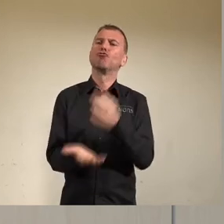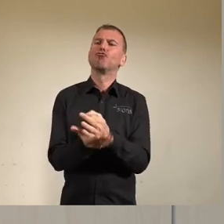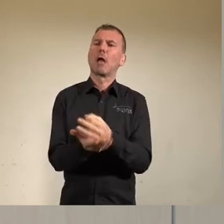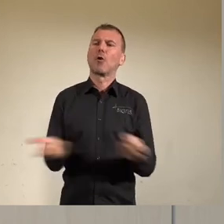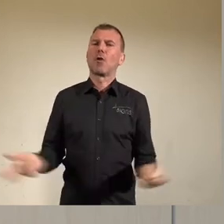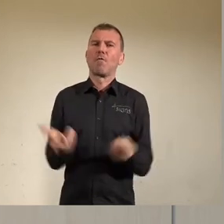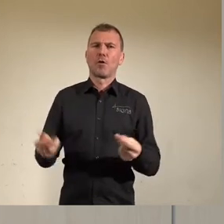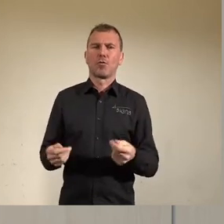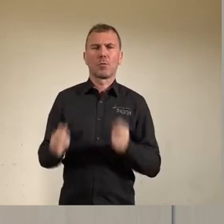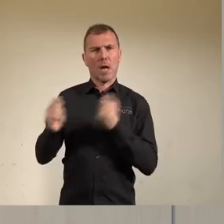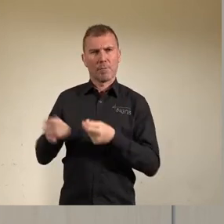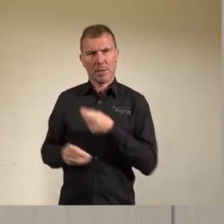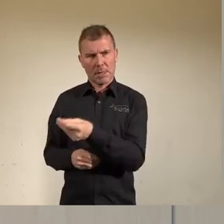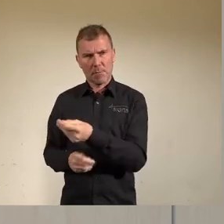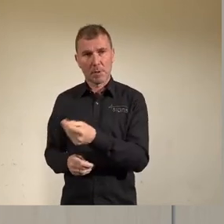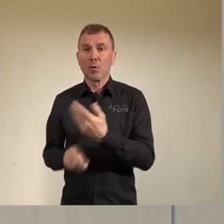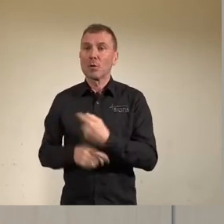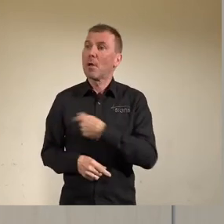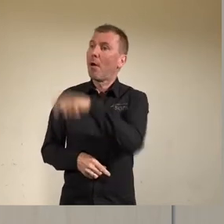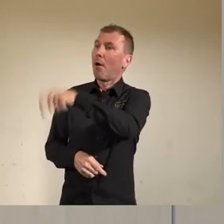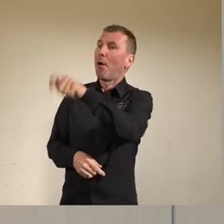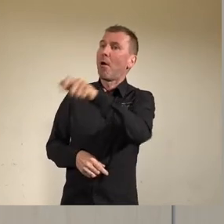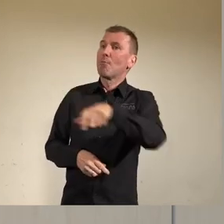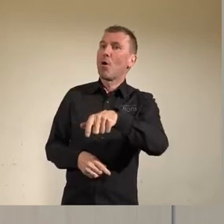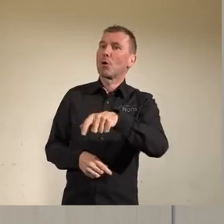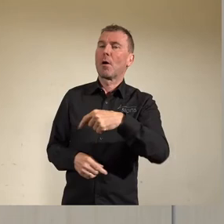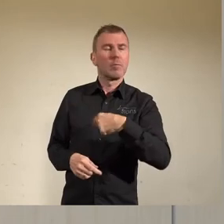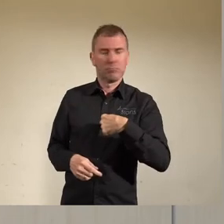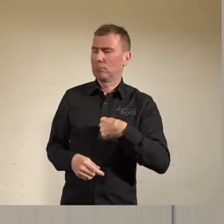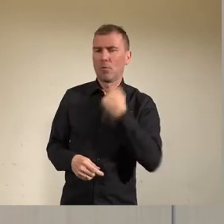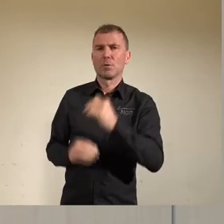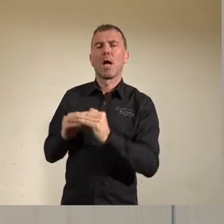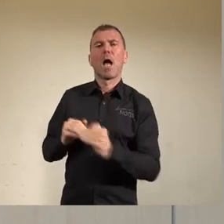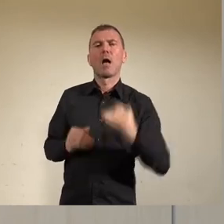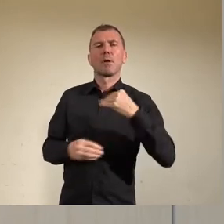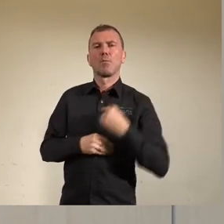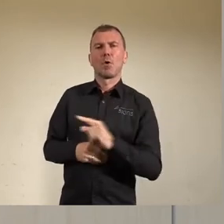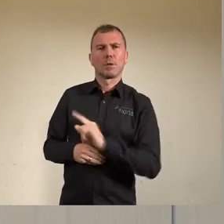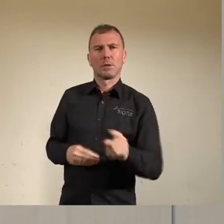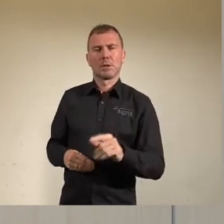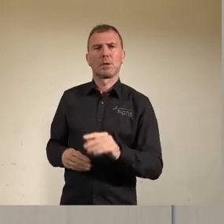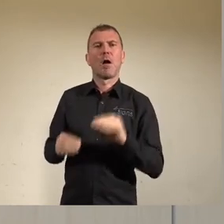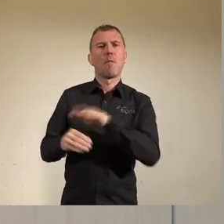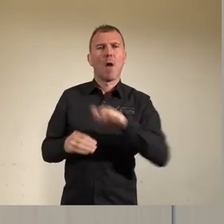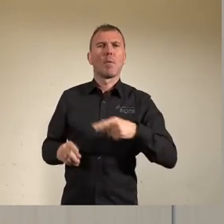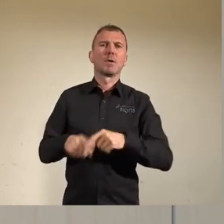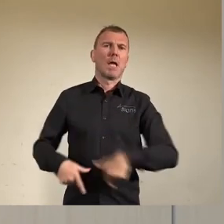geben und wir zocken vor allen Dingen die Bürger nicht ab. Wir sind gegen die Erhöhung von Kita-Gebühren und Parkgebühren. Und da muss ich echt